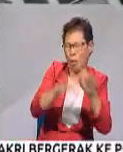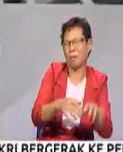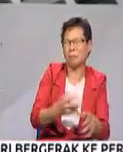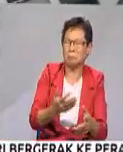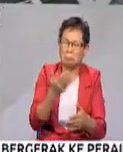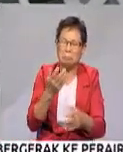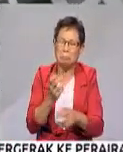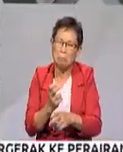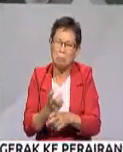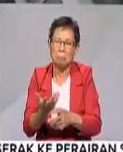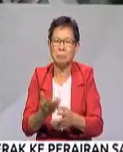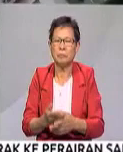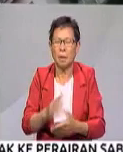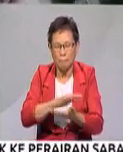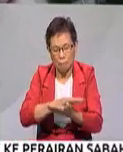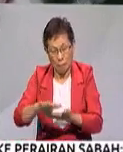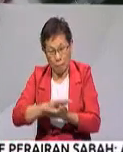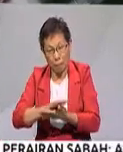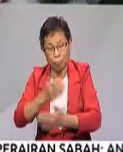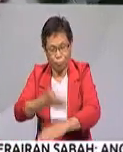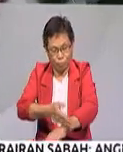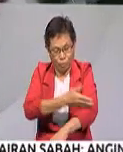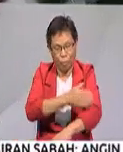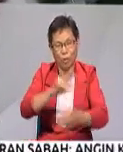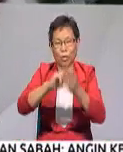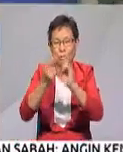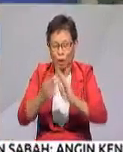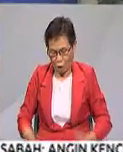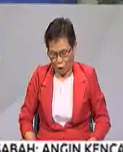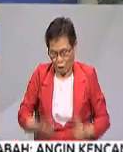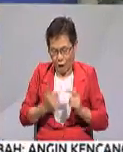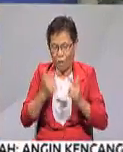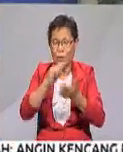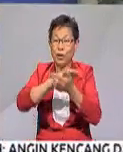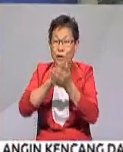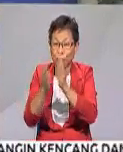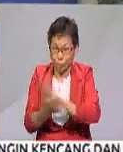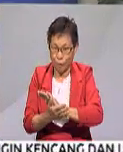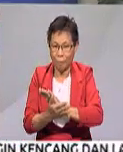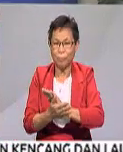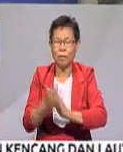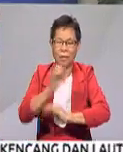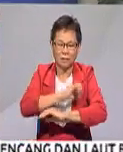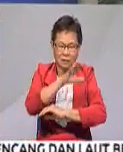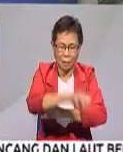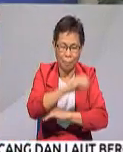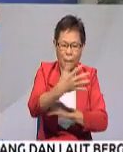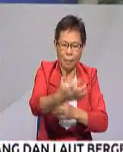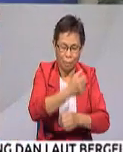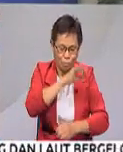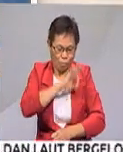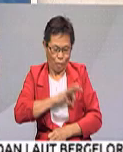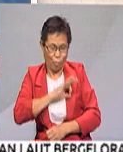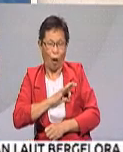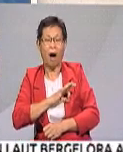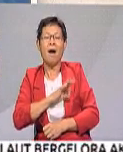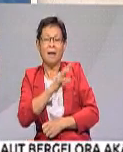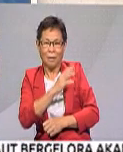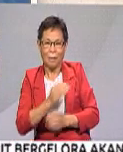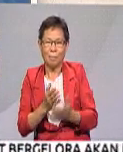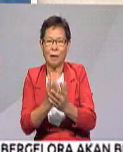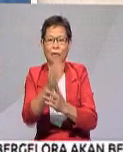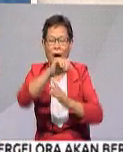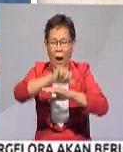Bukan saja kebersihan dapat ditingkatkan, malah mengubah gaya hidup untuk menjadikan sampah sebagai sumber pendapatan sampingan